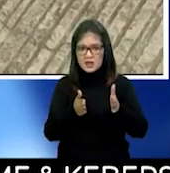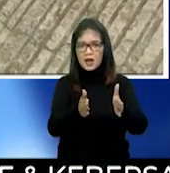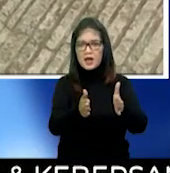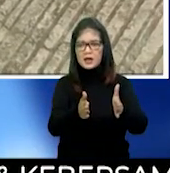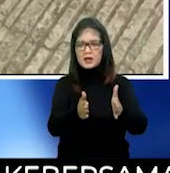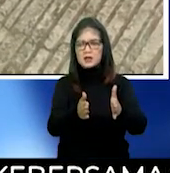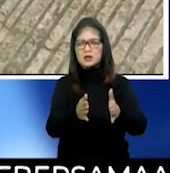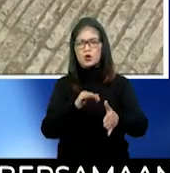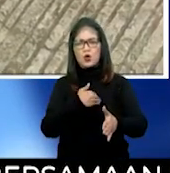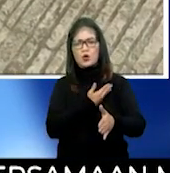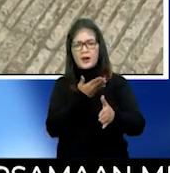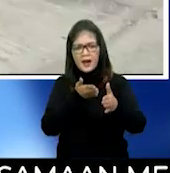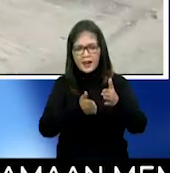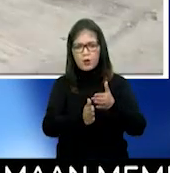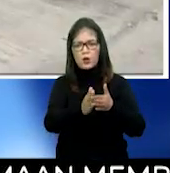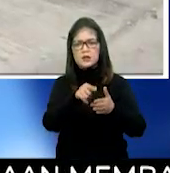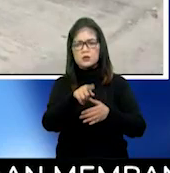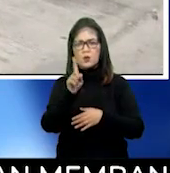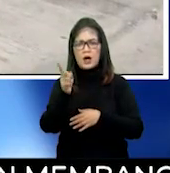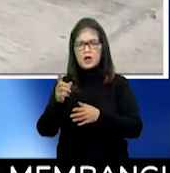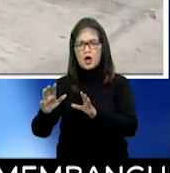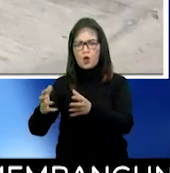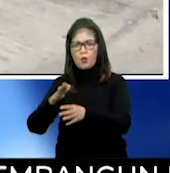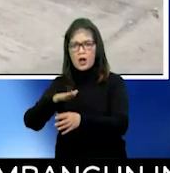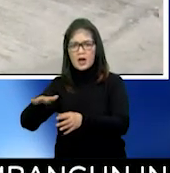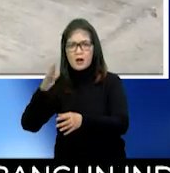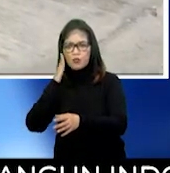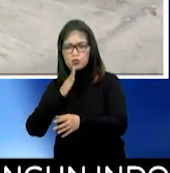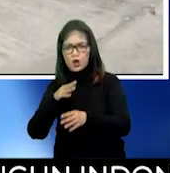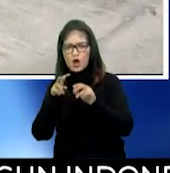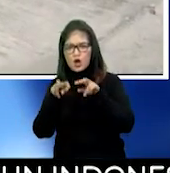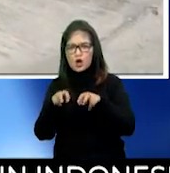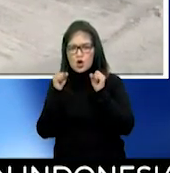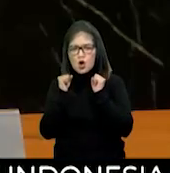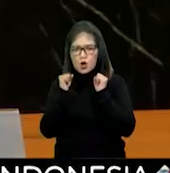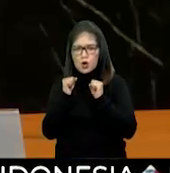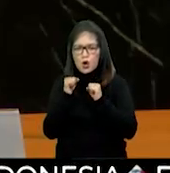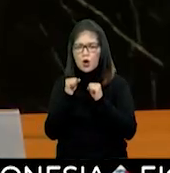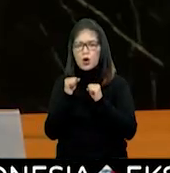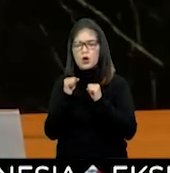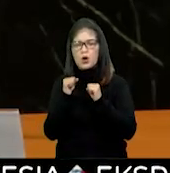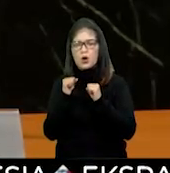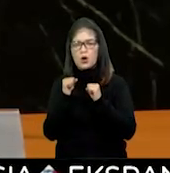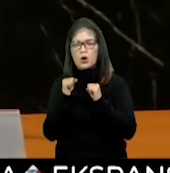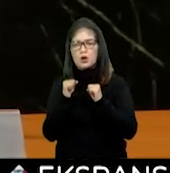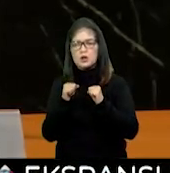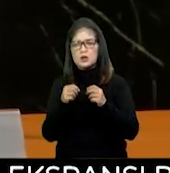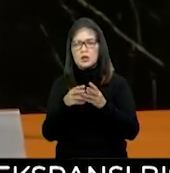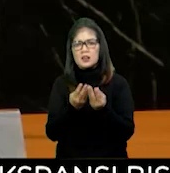ini, itu ada sekelompok anak muda yang sedang nongkrong atau duduk di taman,